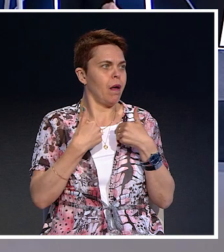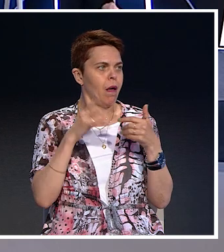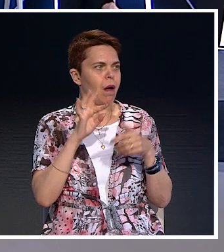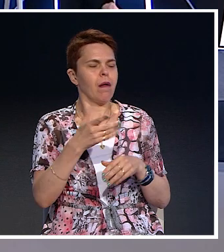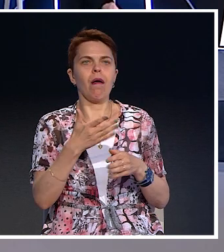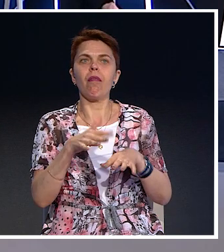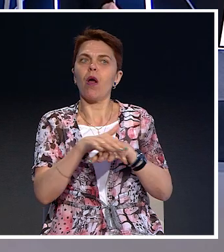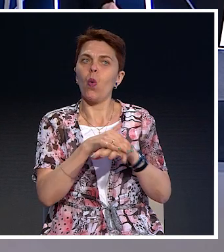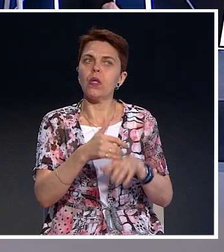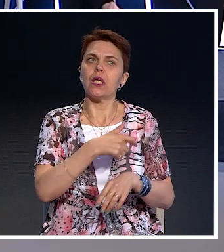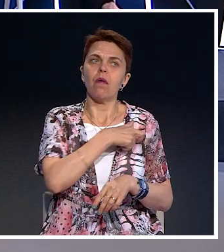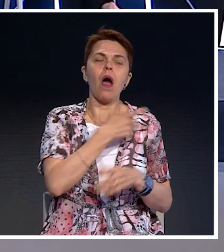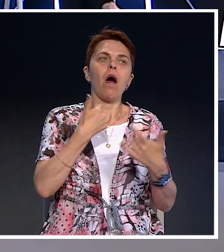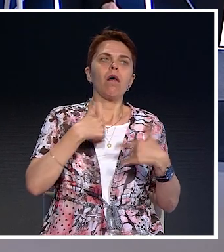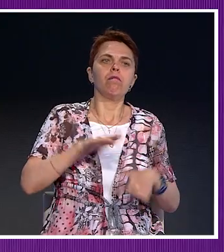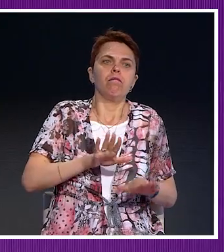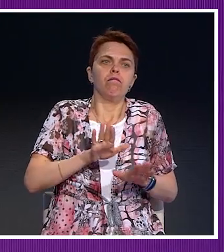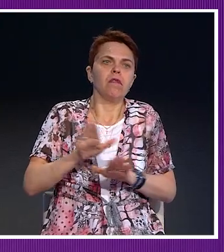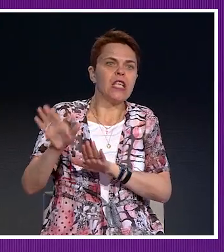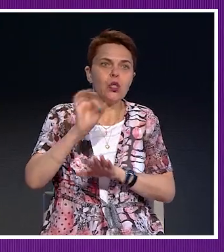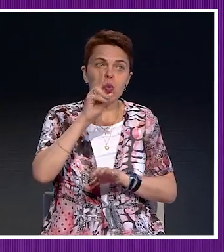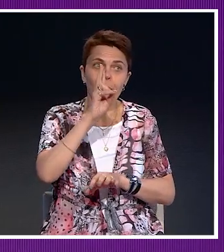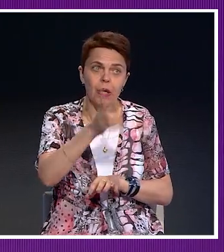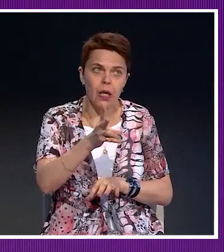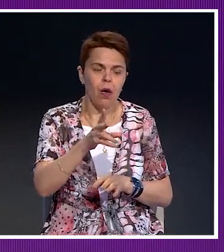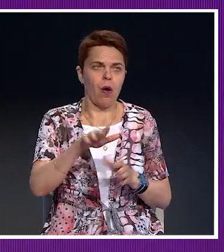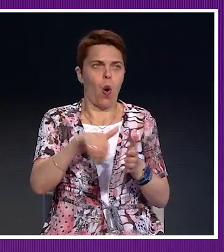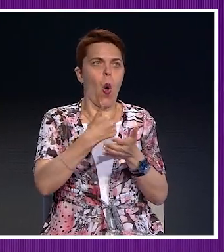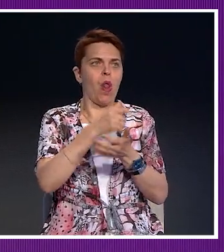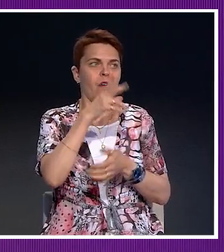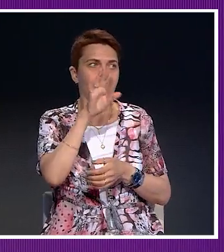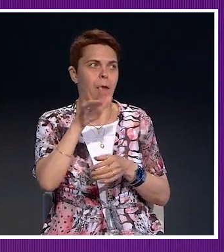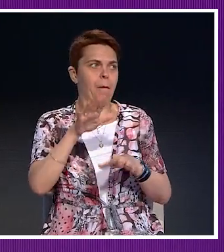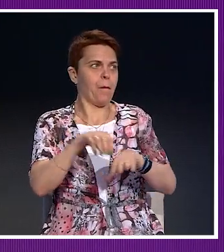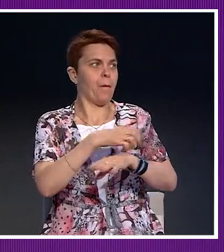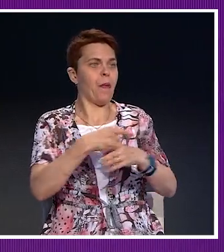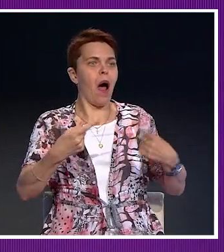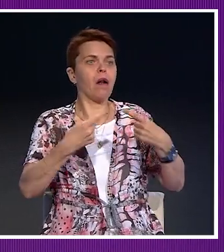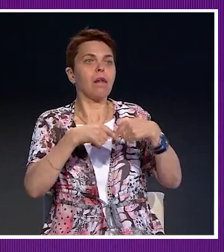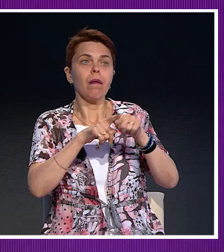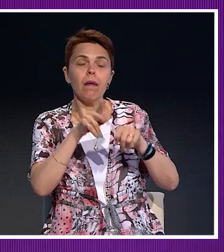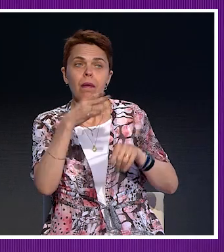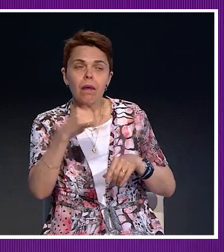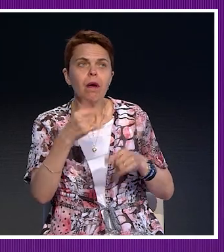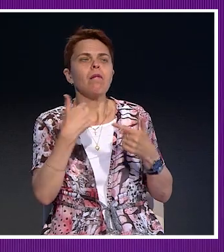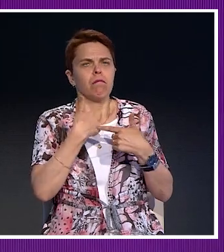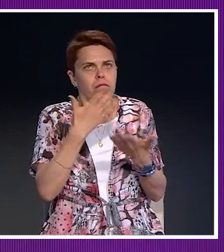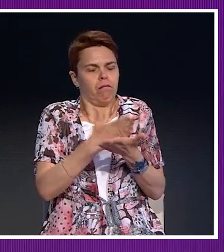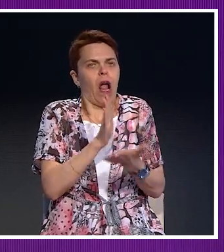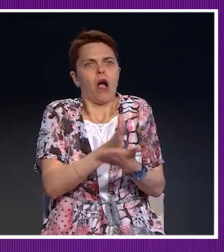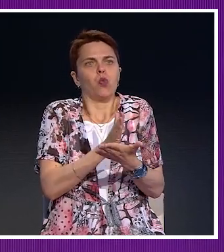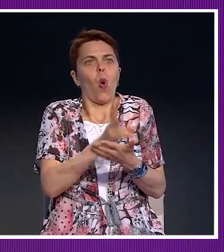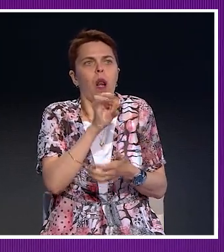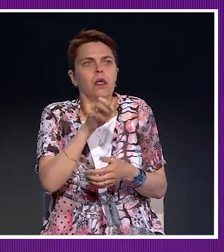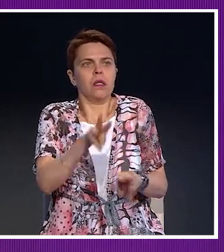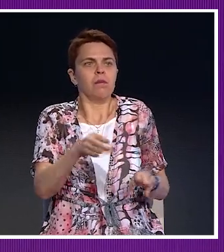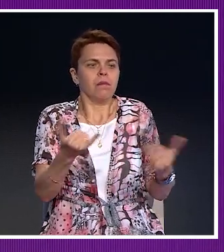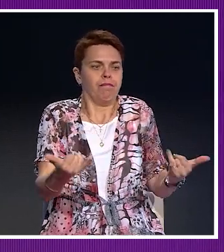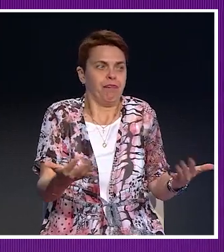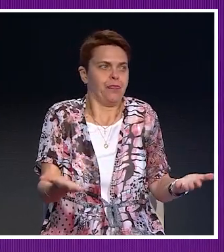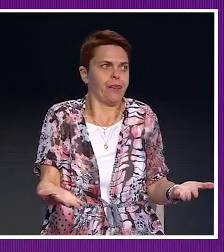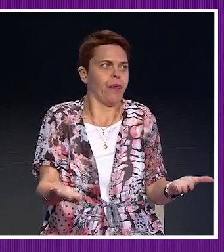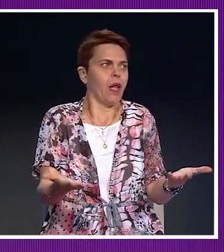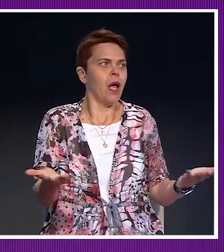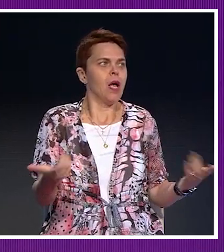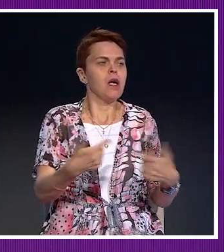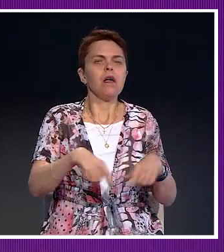як народна депутатка, як заступниця голови партії, можу сказати, що так, для нас це питання є актуальним, попри те, що ми є